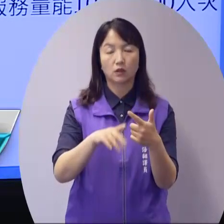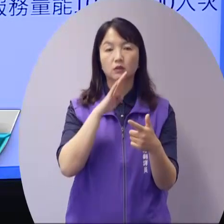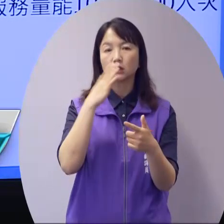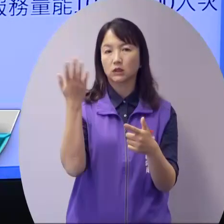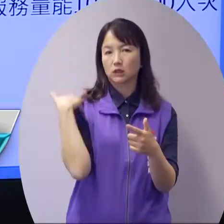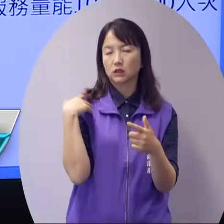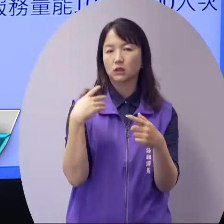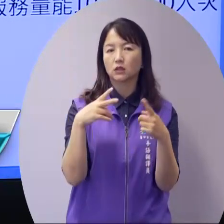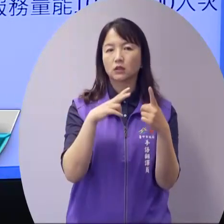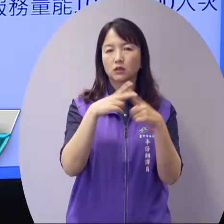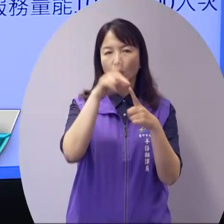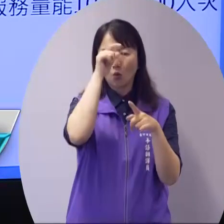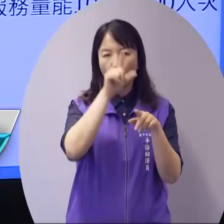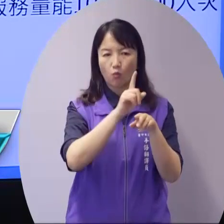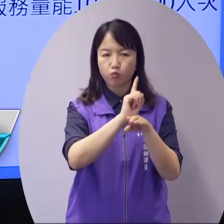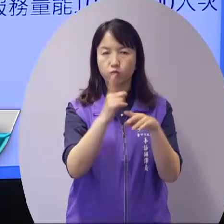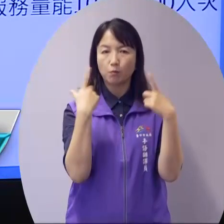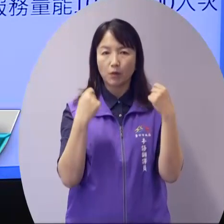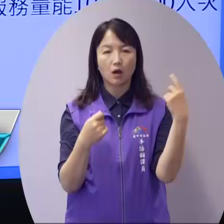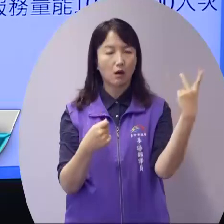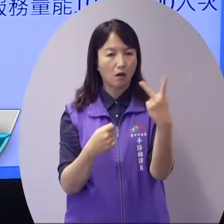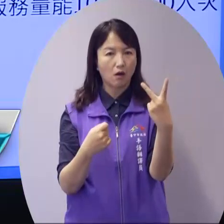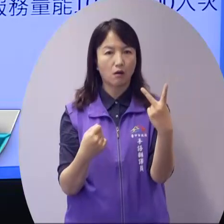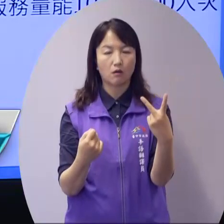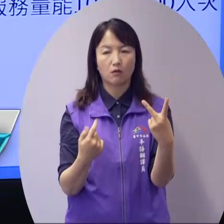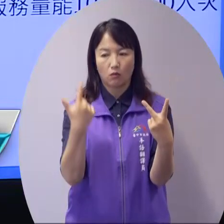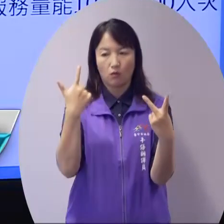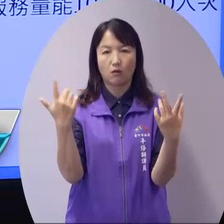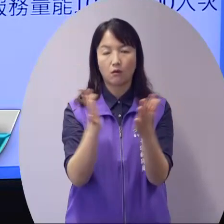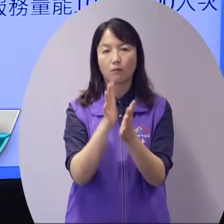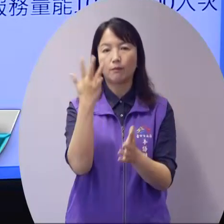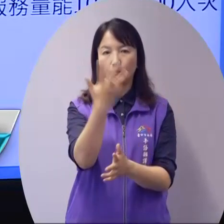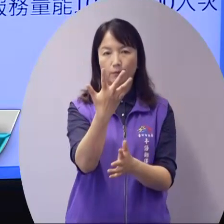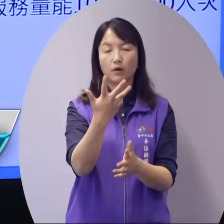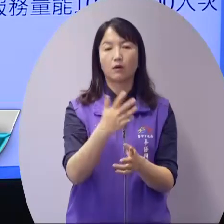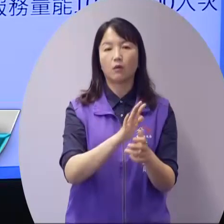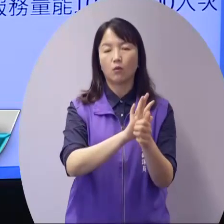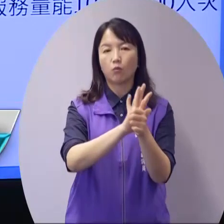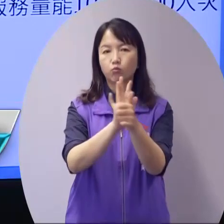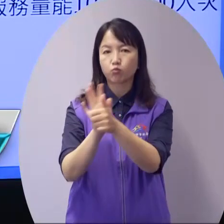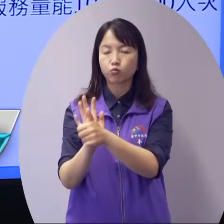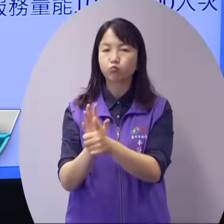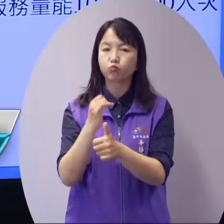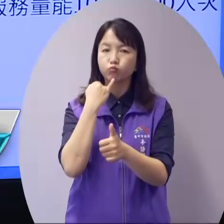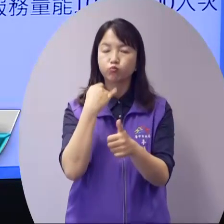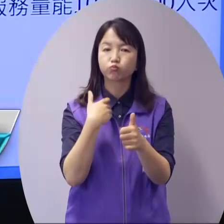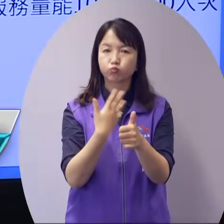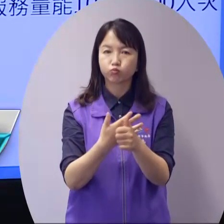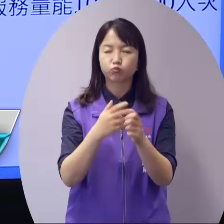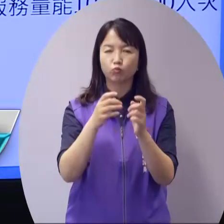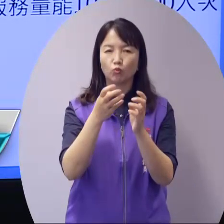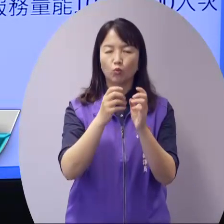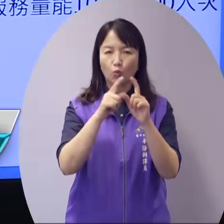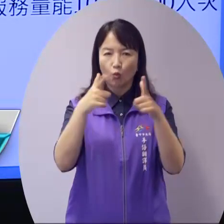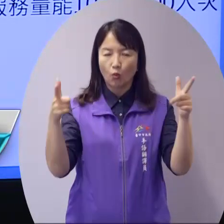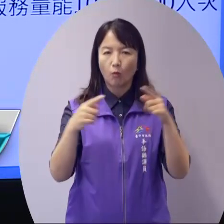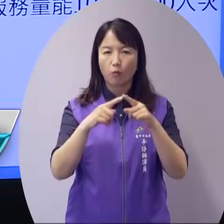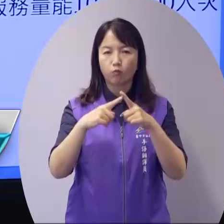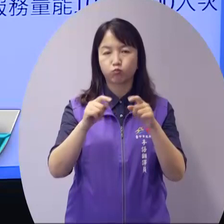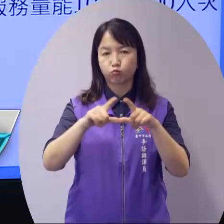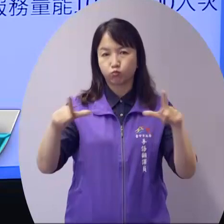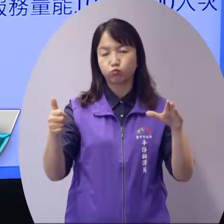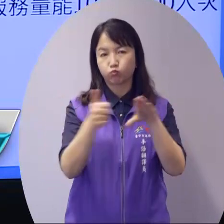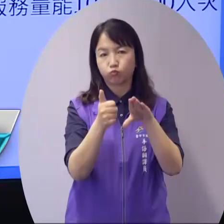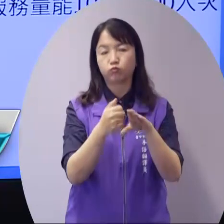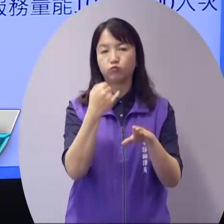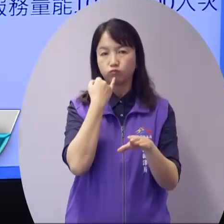过去的小黄公车2条，就变成了8条路线，在服务的能量上面，当然它可以提供更多的这个服务能量。所